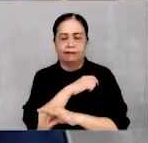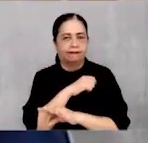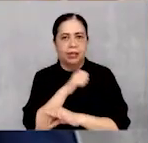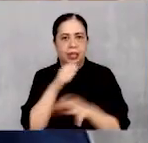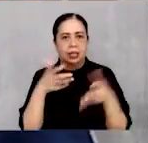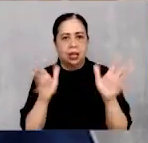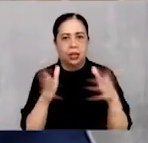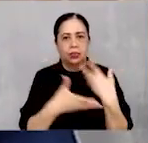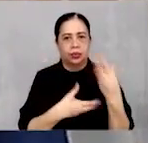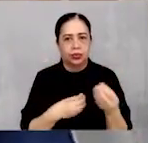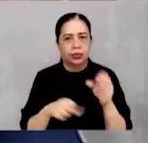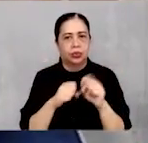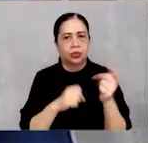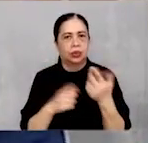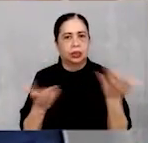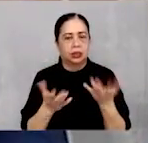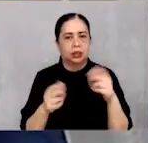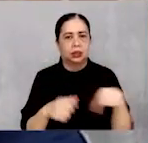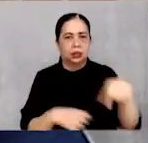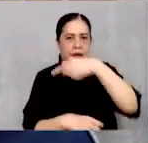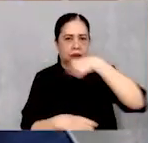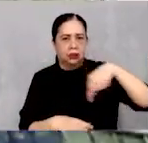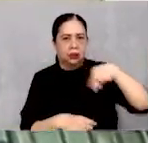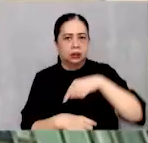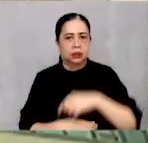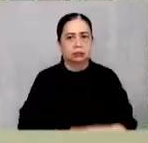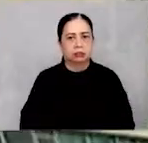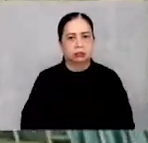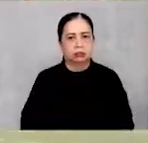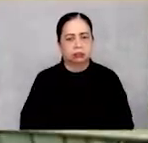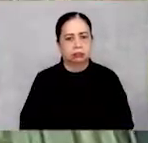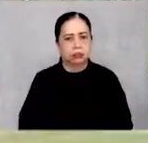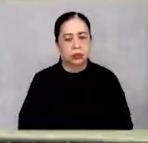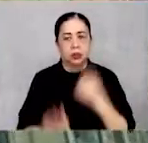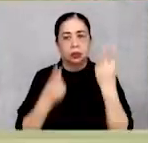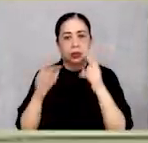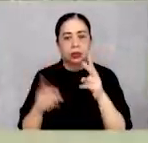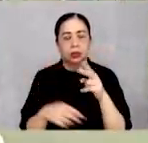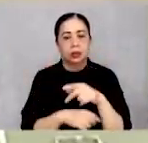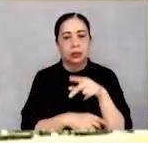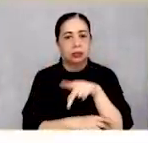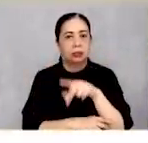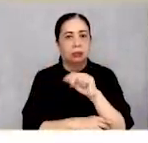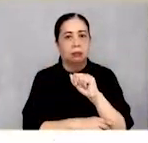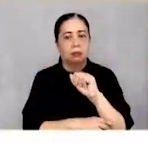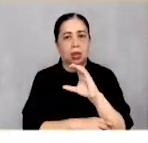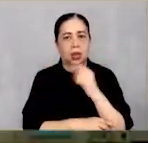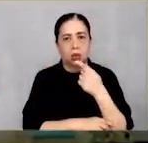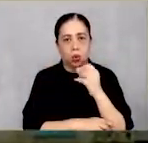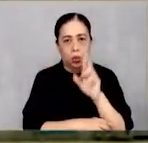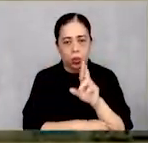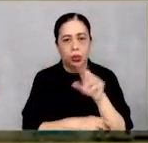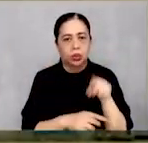allowed to go out. So dito lang sila within the bounds of the compound. Bumisita rin ang Philippine Amusement and Gaming Corporation o